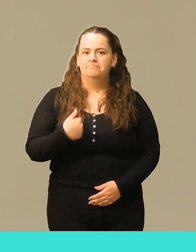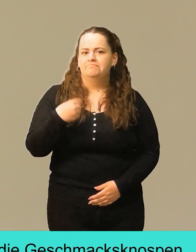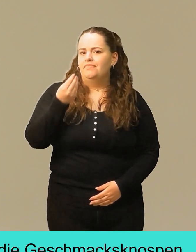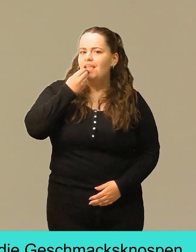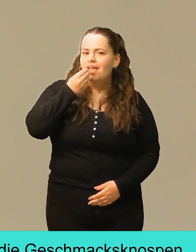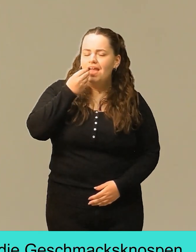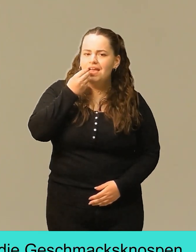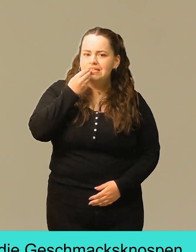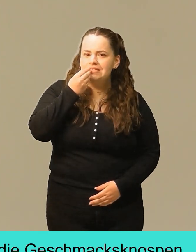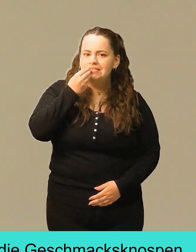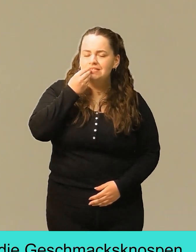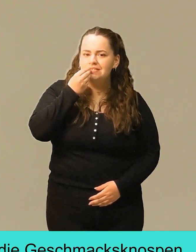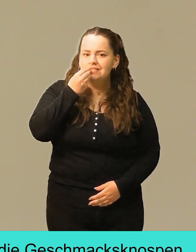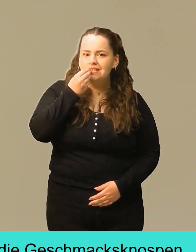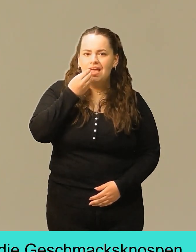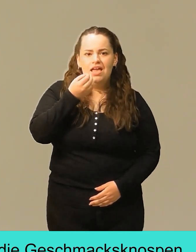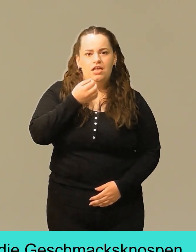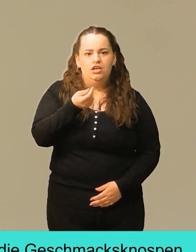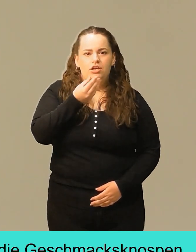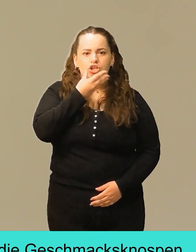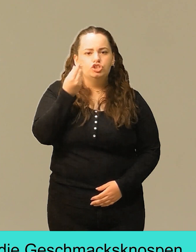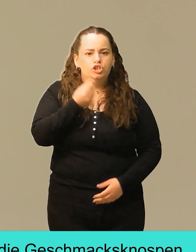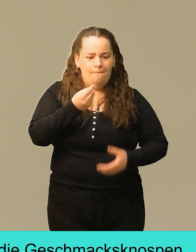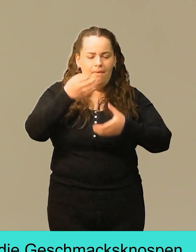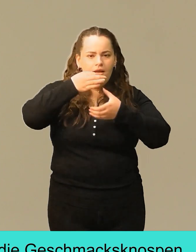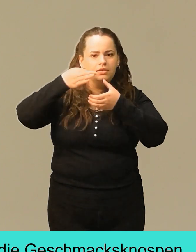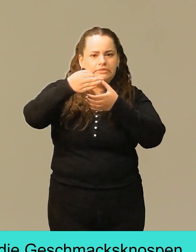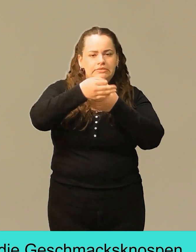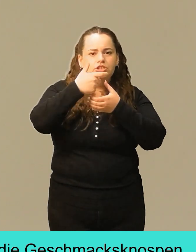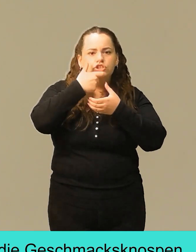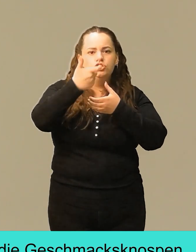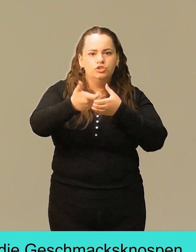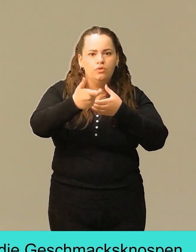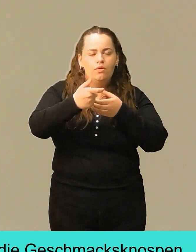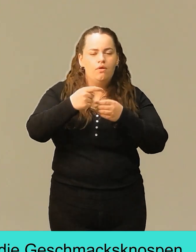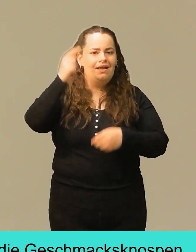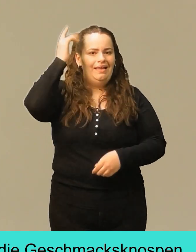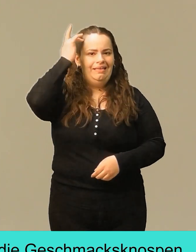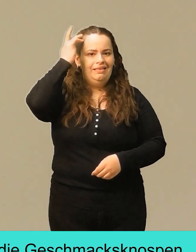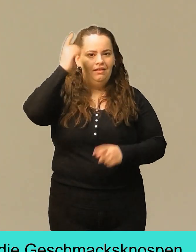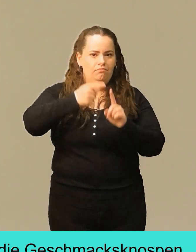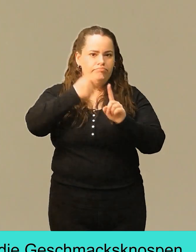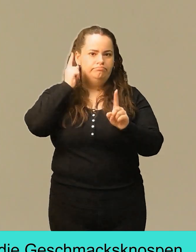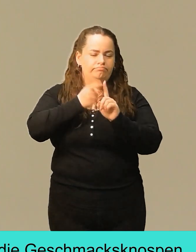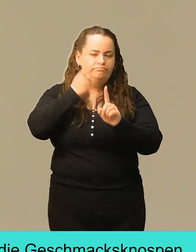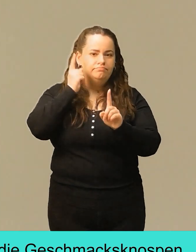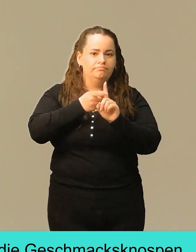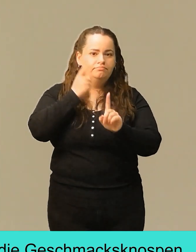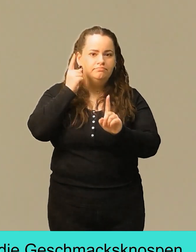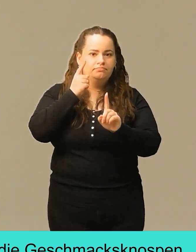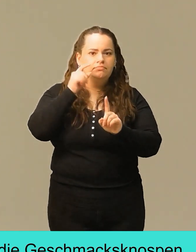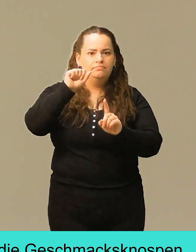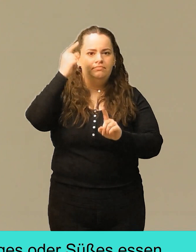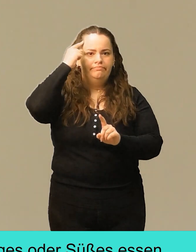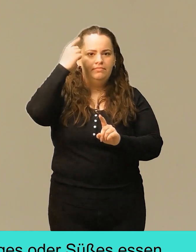Wenn wir etwas essen, dann schicken die Geschmacksknospen auf unsere Zunge Signale an unser Gehirn.